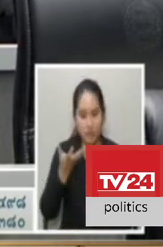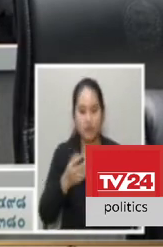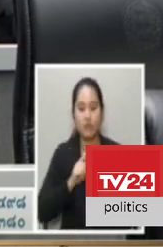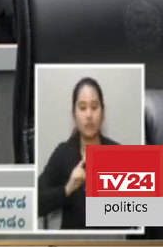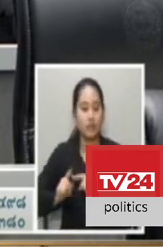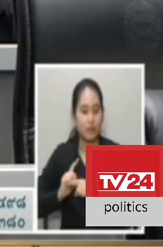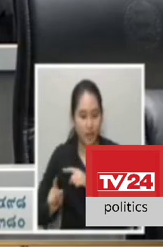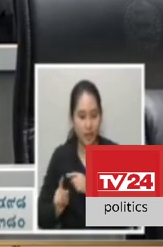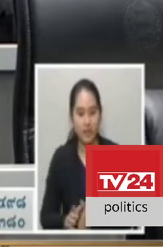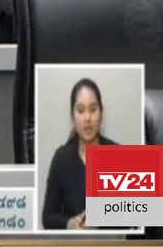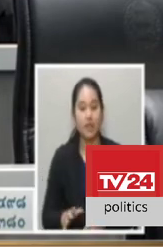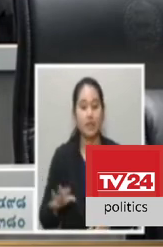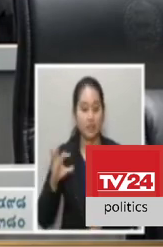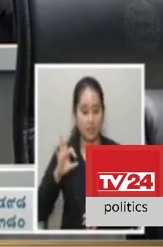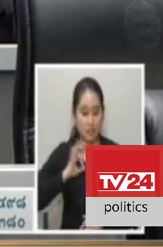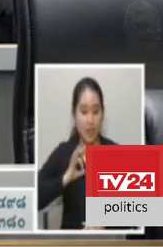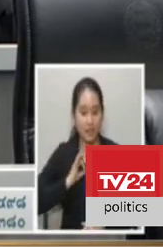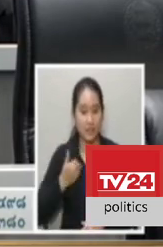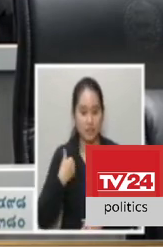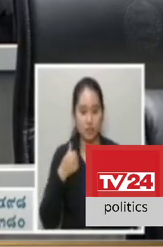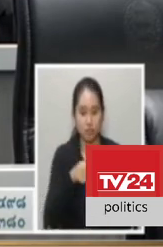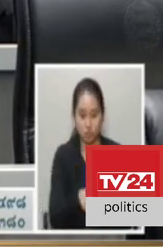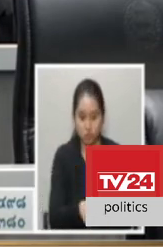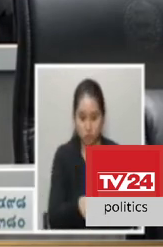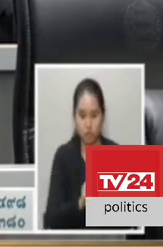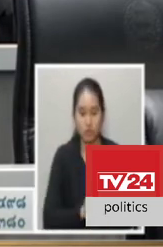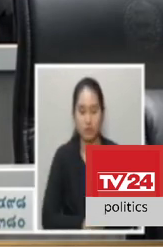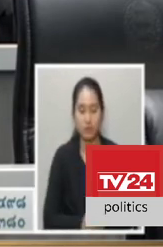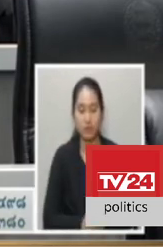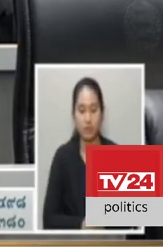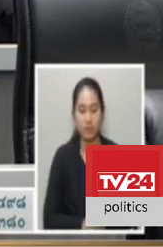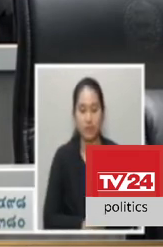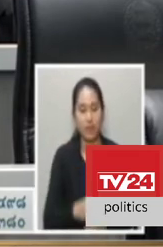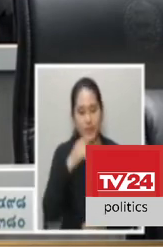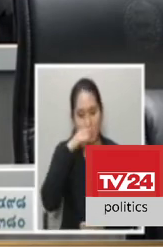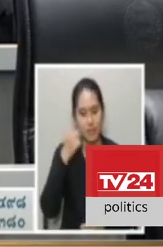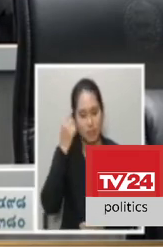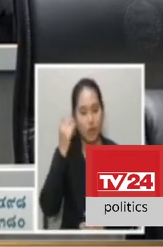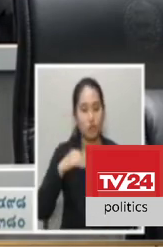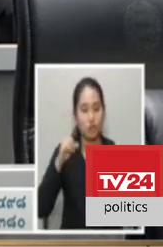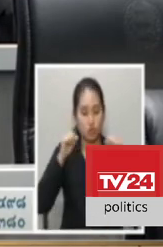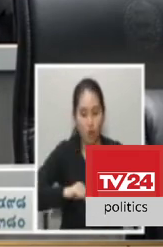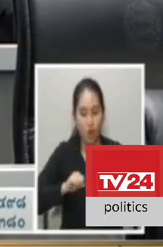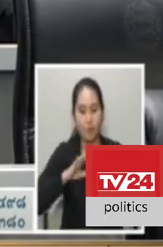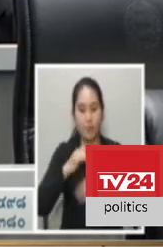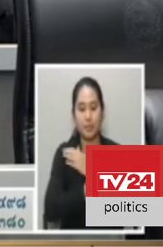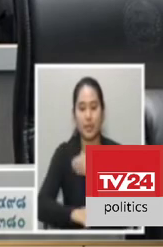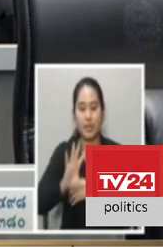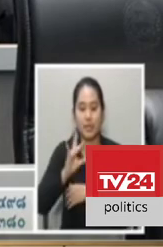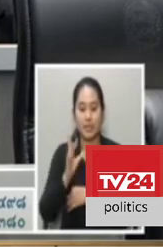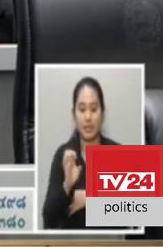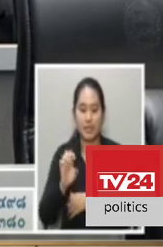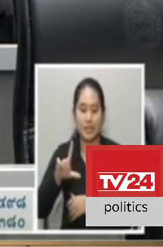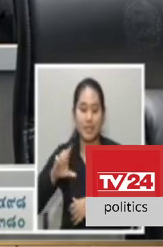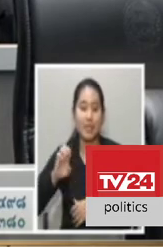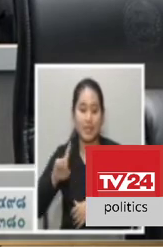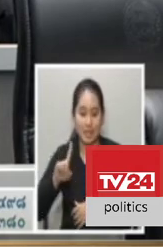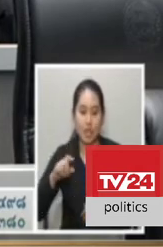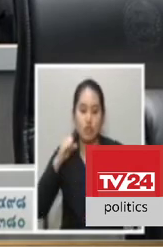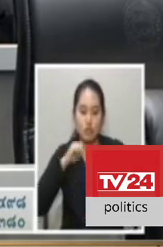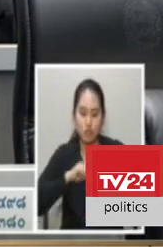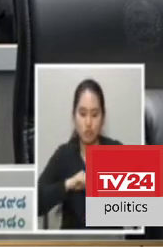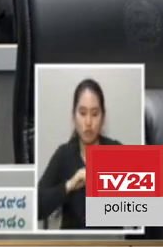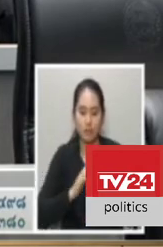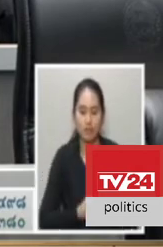กอาเซบอยู่แล้วค่ะประเทศที่8คือชิลีไทยก็มีความตกลง FTA 2ประเทศกับชิลีอยู่แล้ว